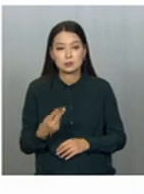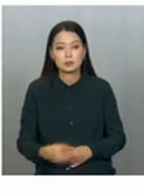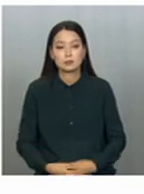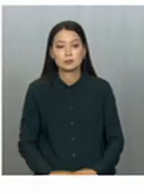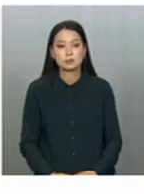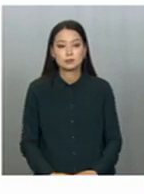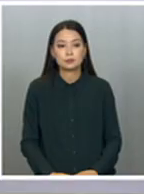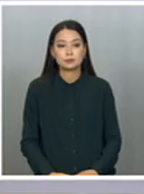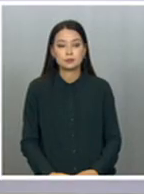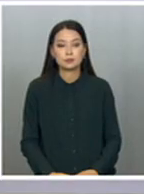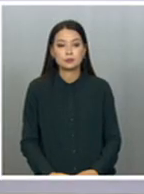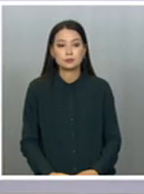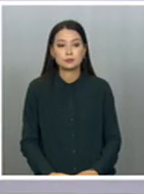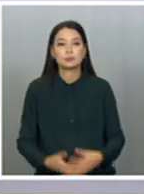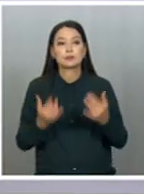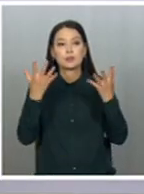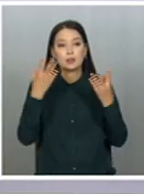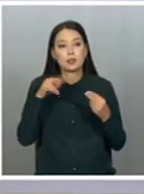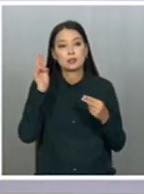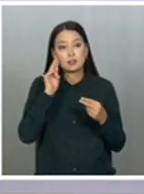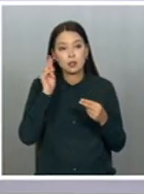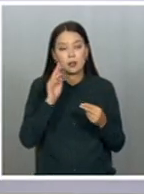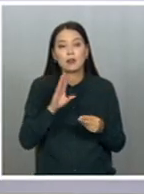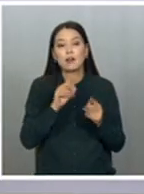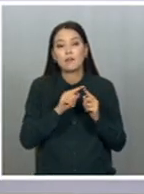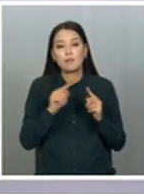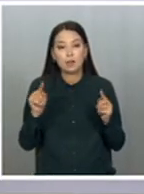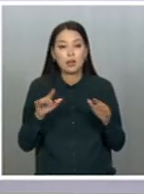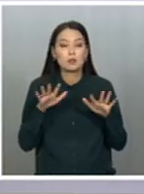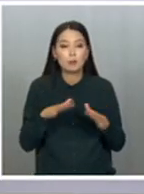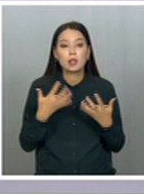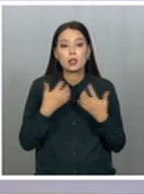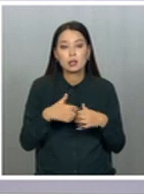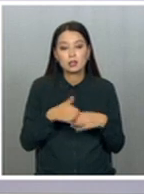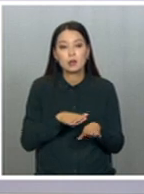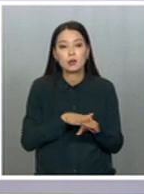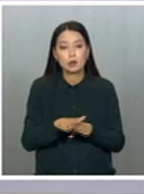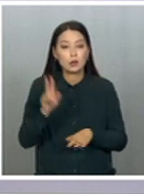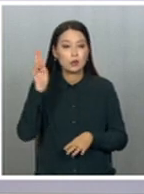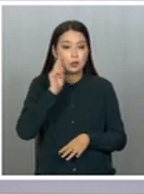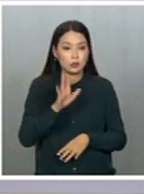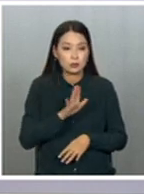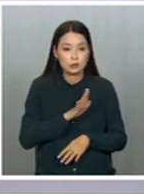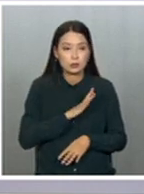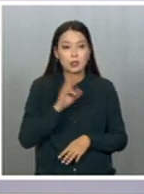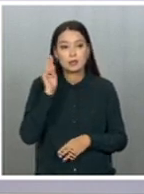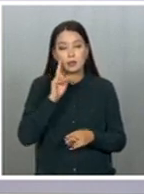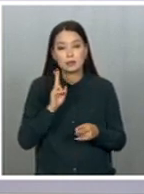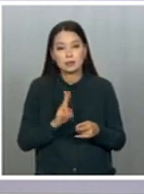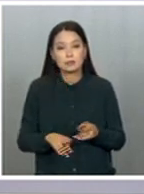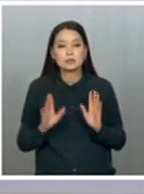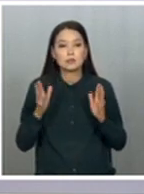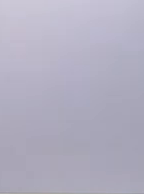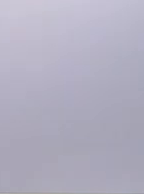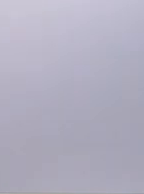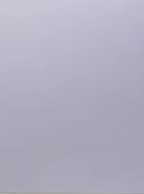x1-ге тең екен. Бүгінгі сабақта векторды есептер шығаруда қолдануды үйрендік. Сабағымыз аяқталды.